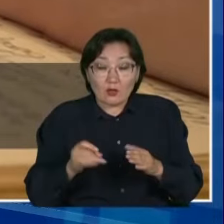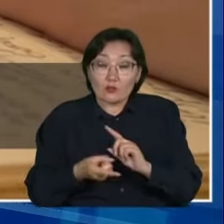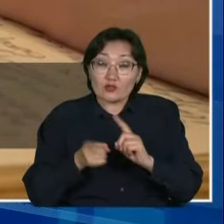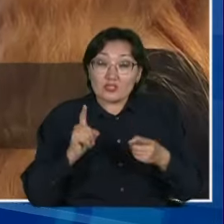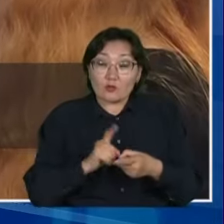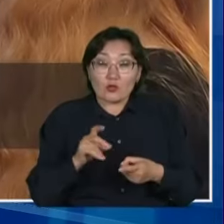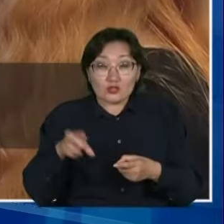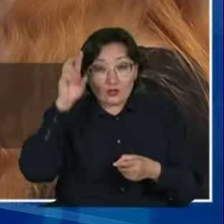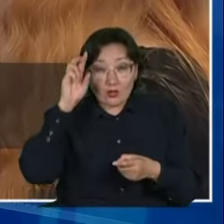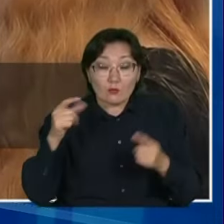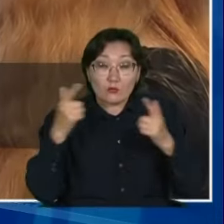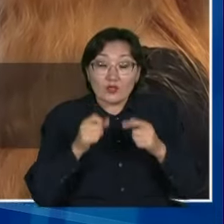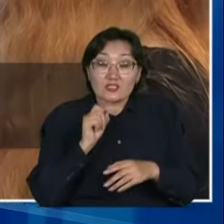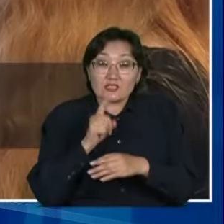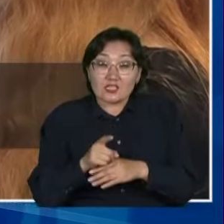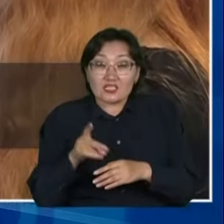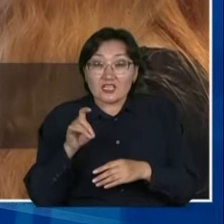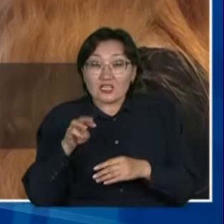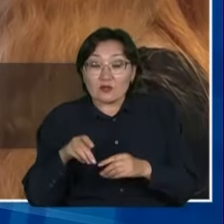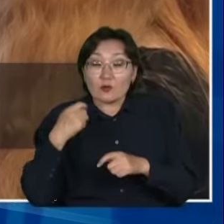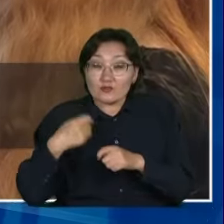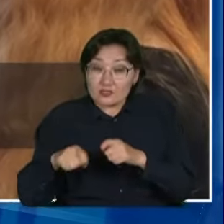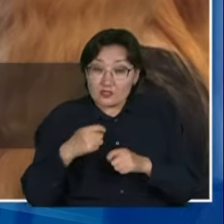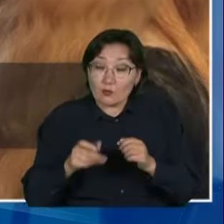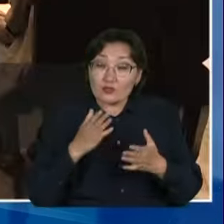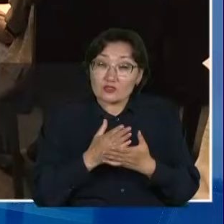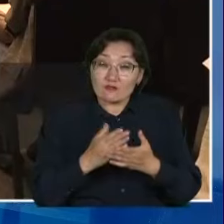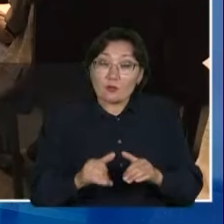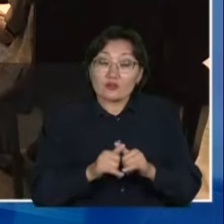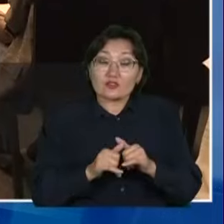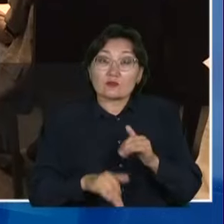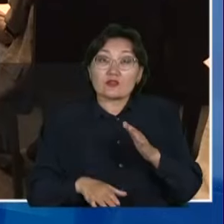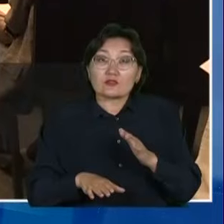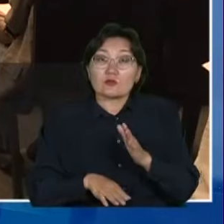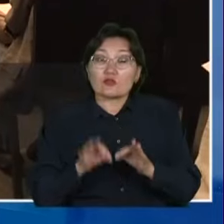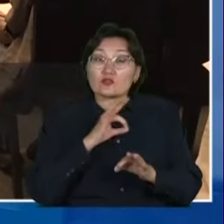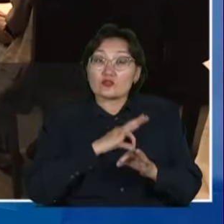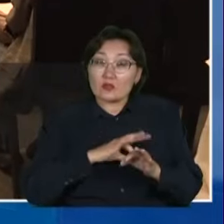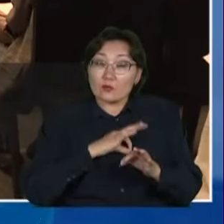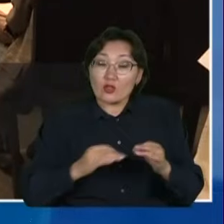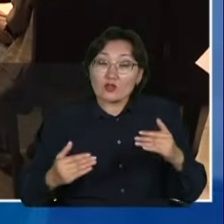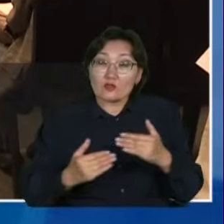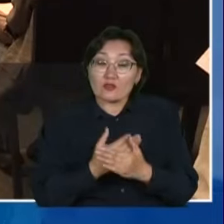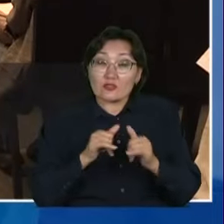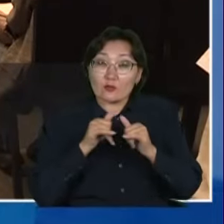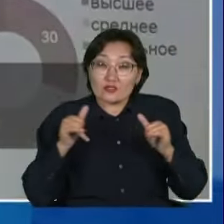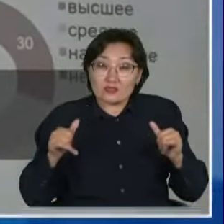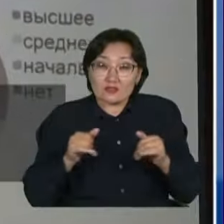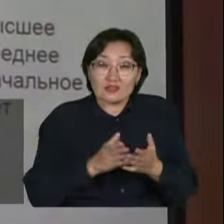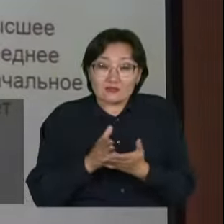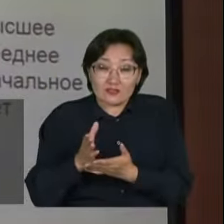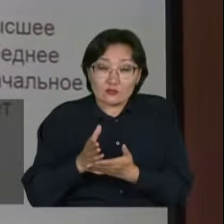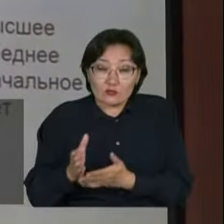от госинформзаказа к грантовому финансированию, являются прогрессивными идеями и дадут новый импульс развитию отраслям.